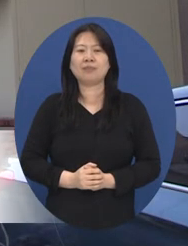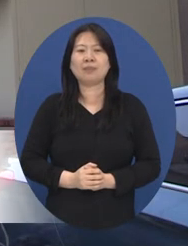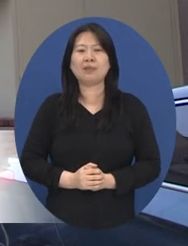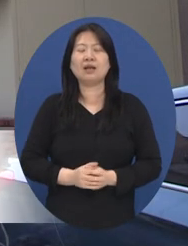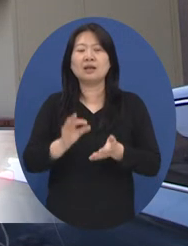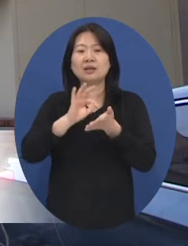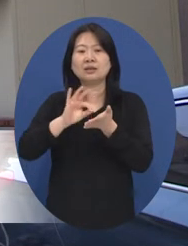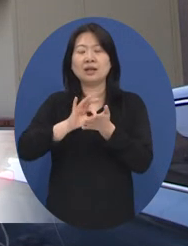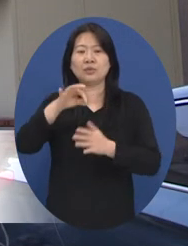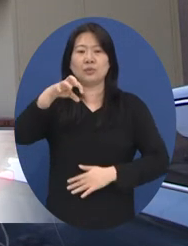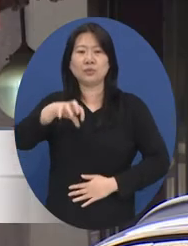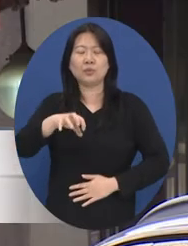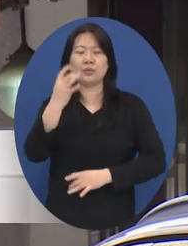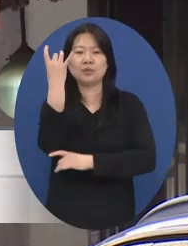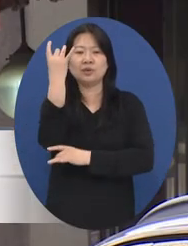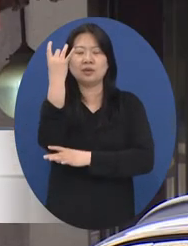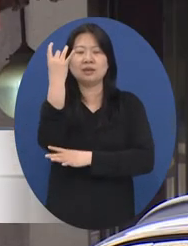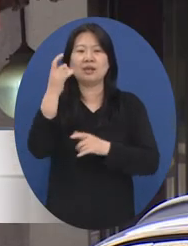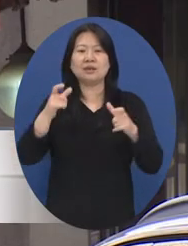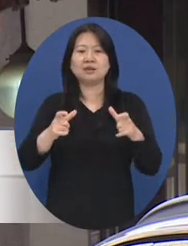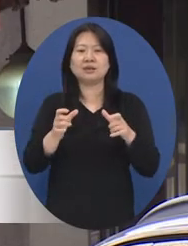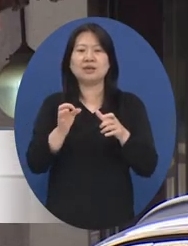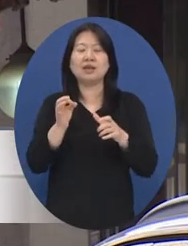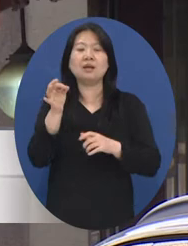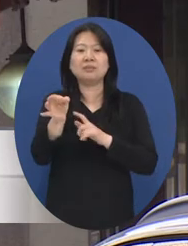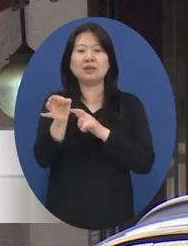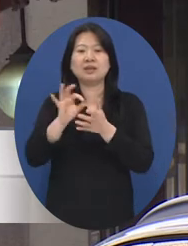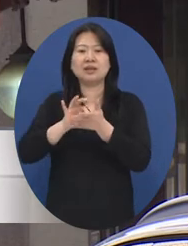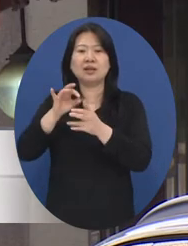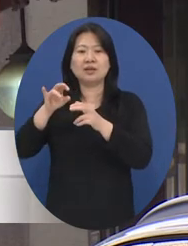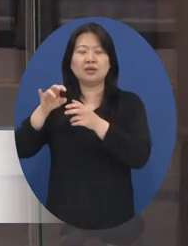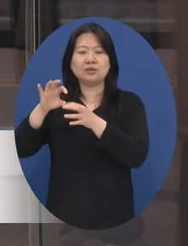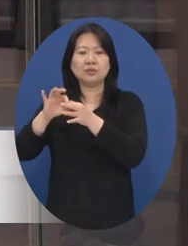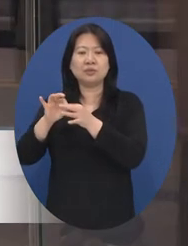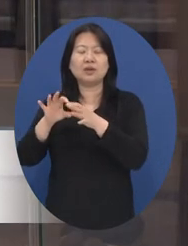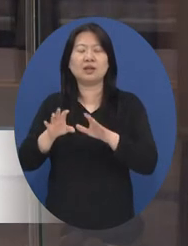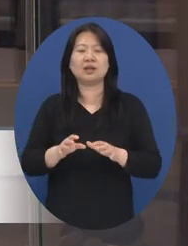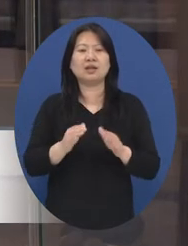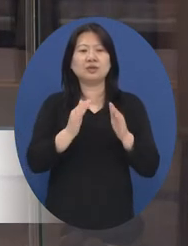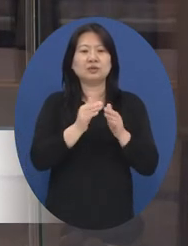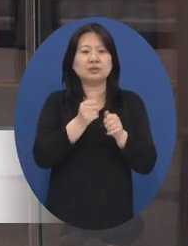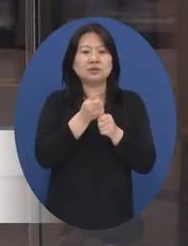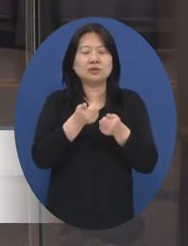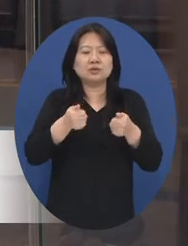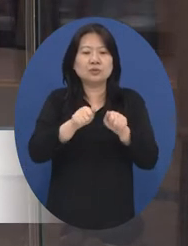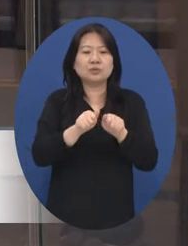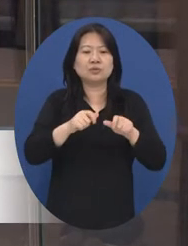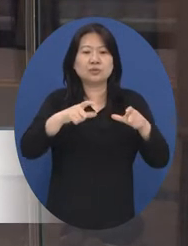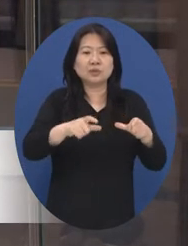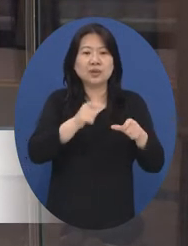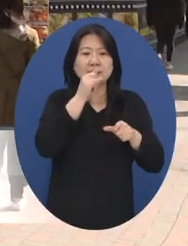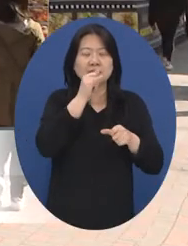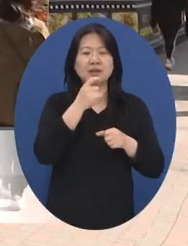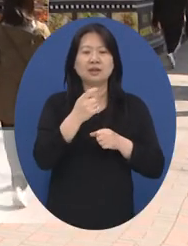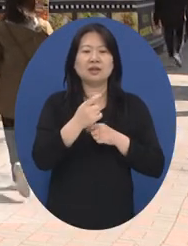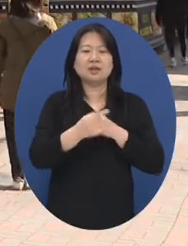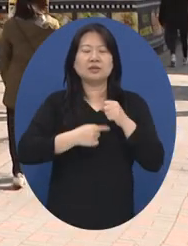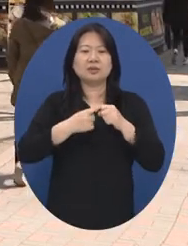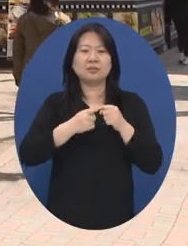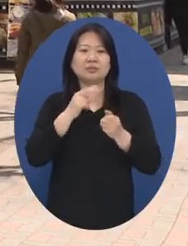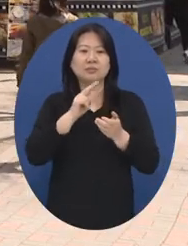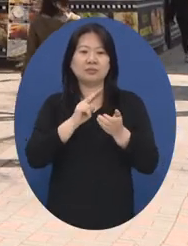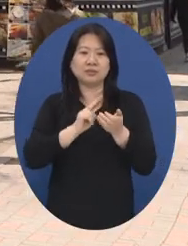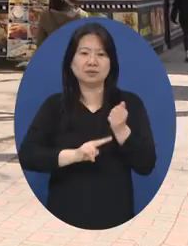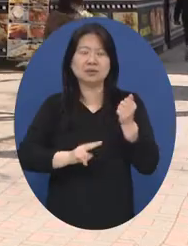재난 기본소득 의 사용처는 기존 지역화폐 사용 차와 같이 주민등록 주소지 시 군에 있는 연 매출 10억 원이 아의